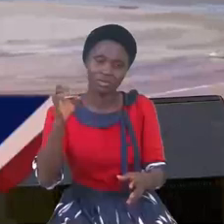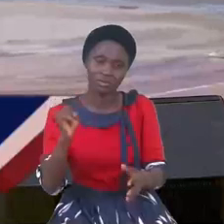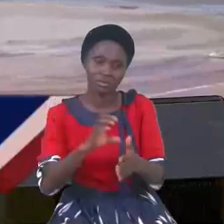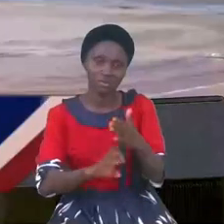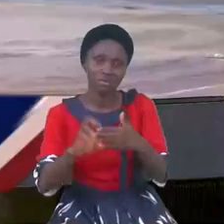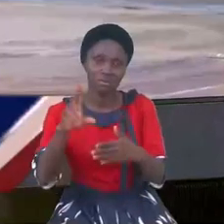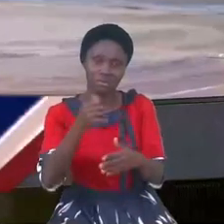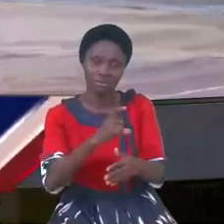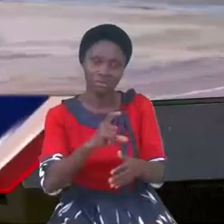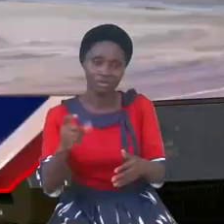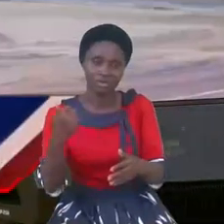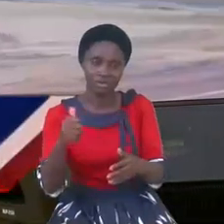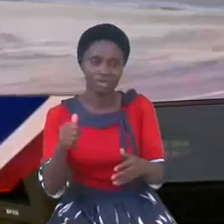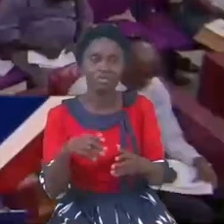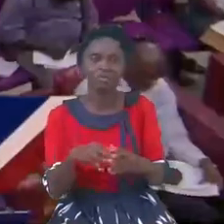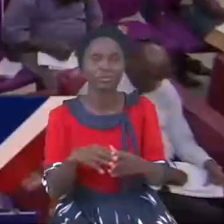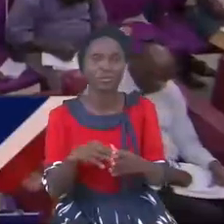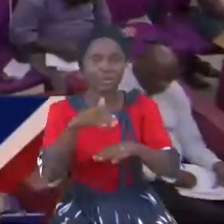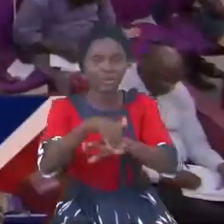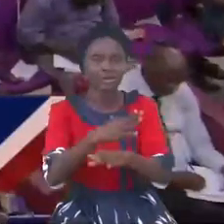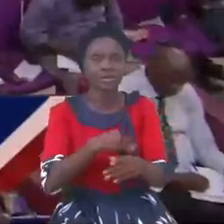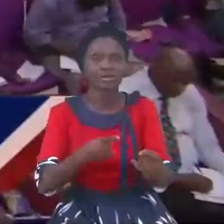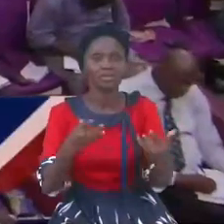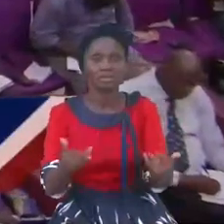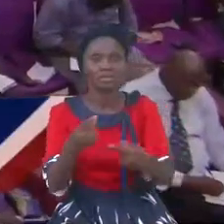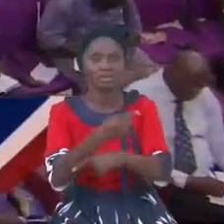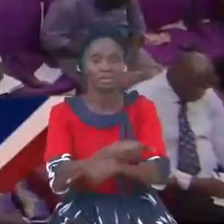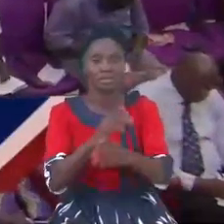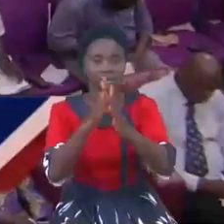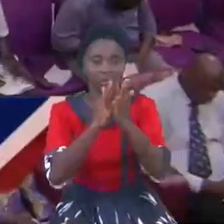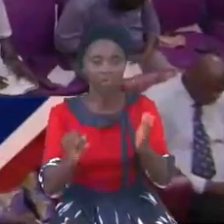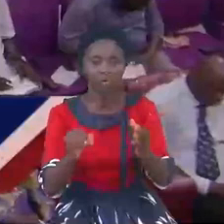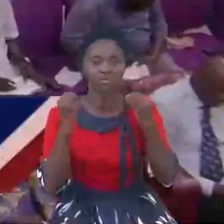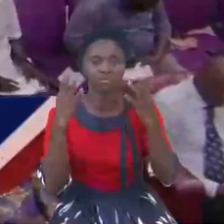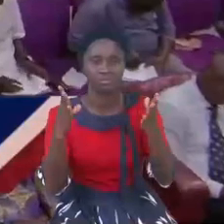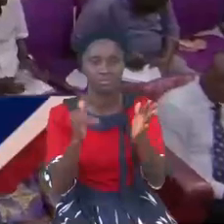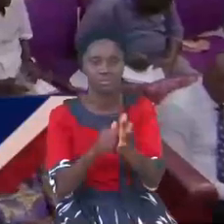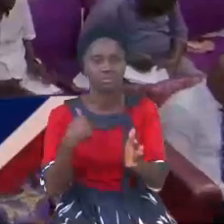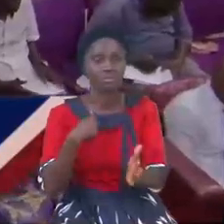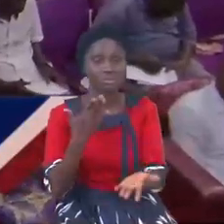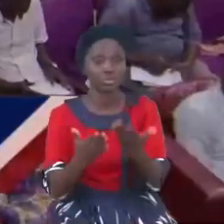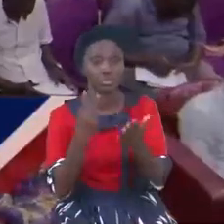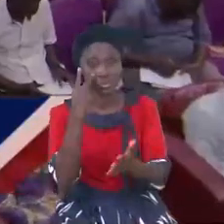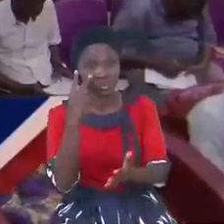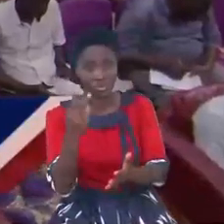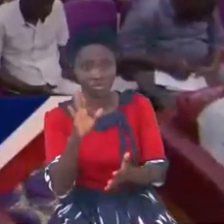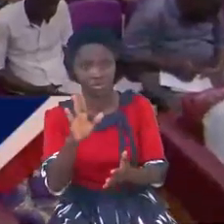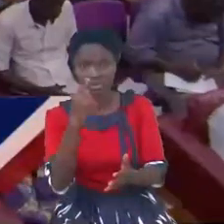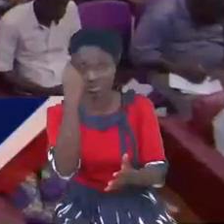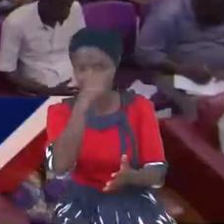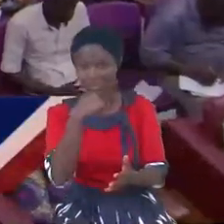verset 10. Nuit et jour, nous le prions avec une extrême ardeur de nous permettre de vous